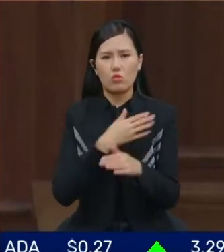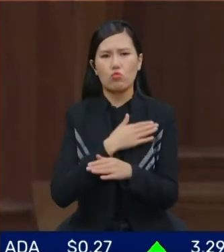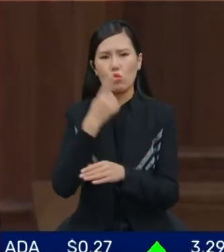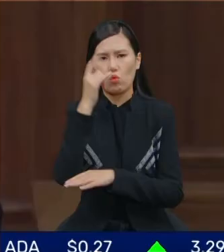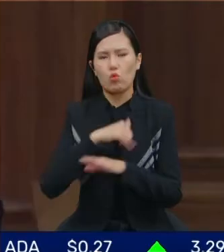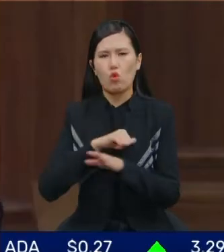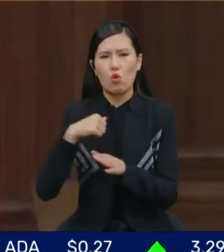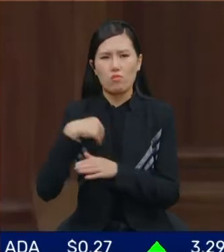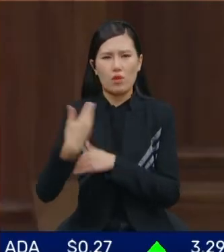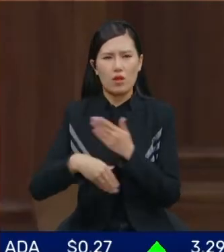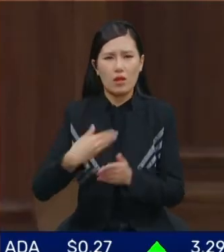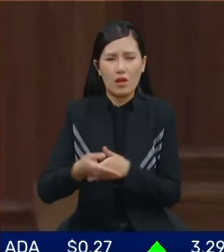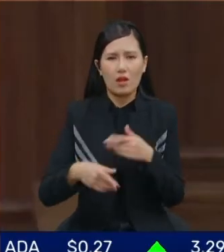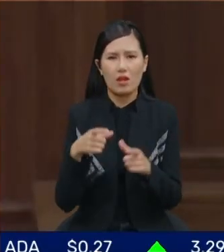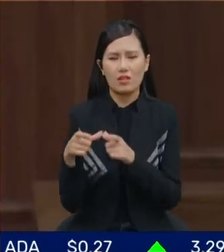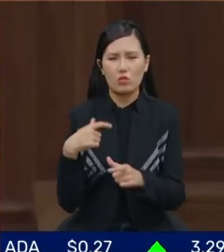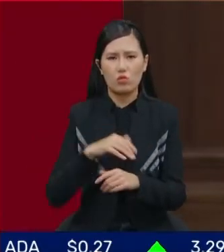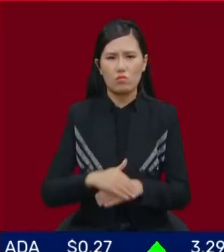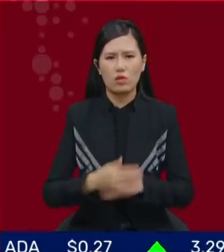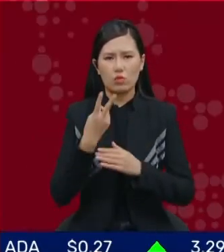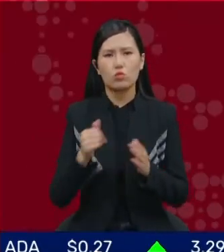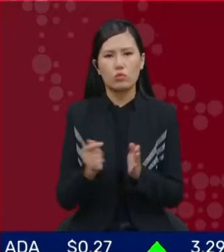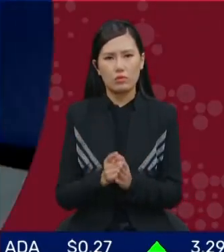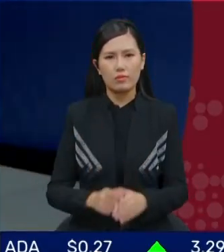байдлын чухал зорилтуудын нэг байх болно.